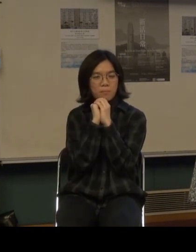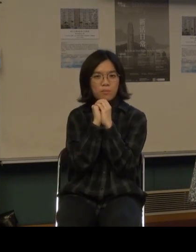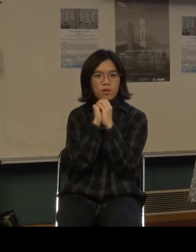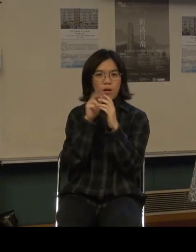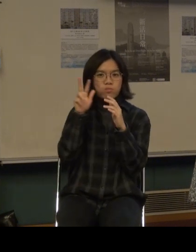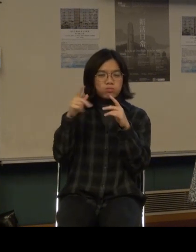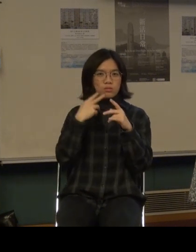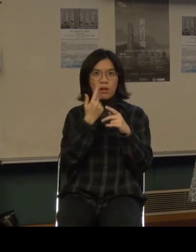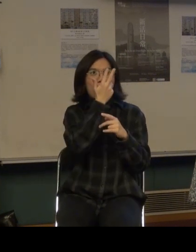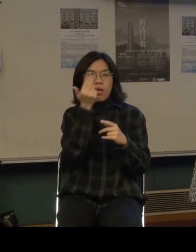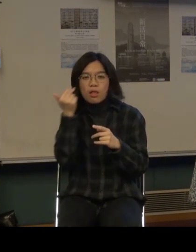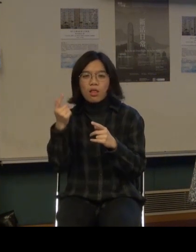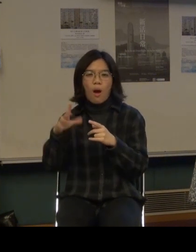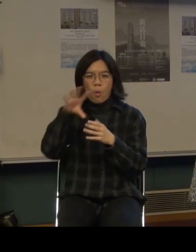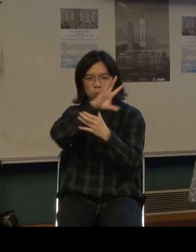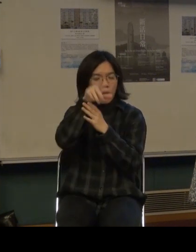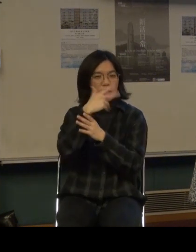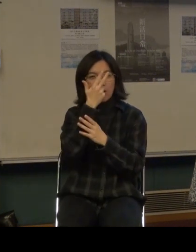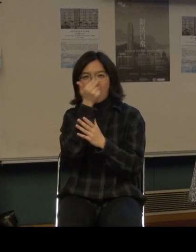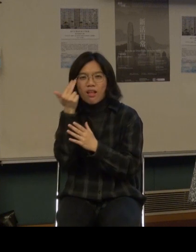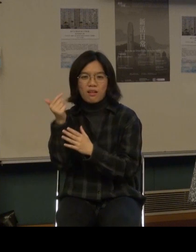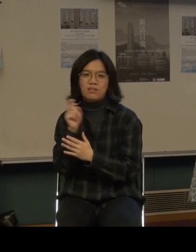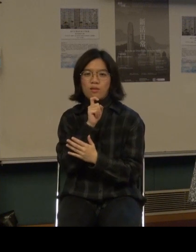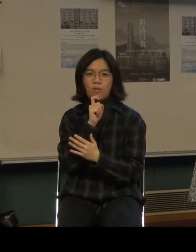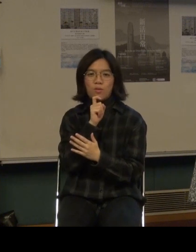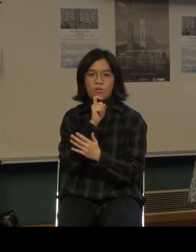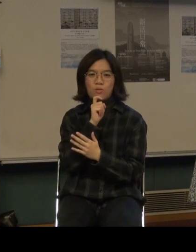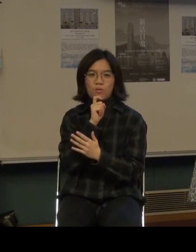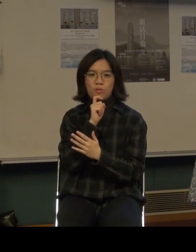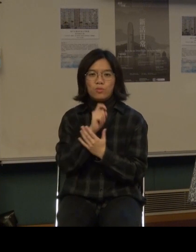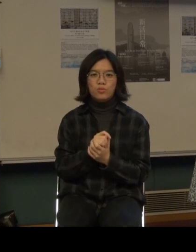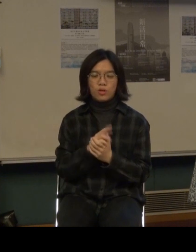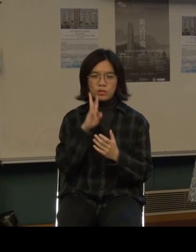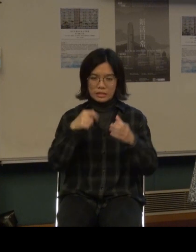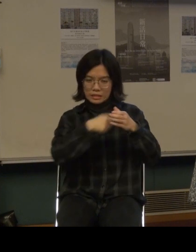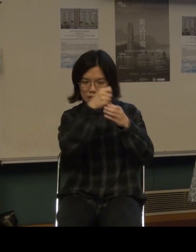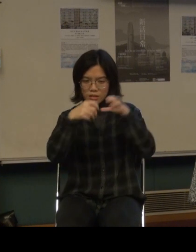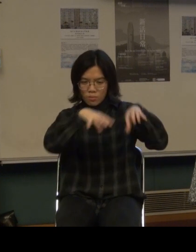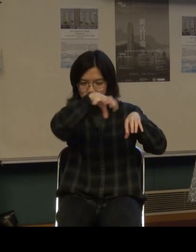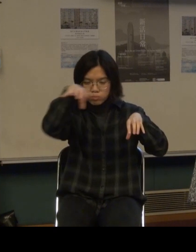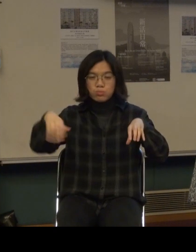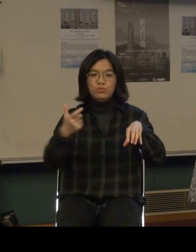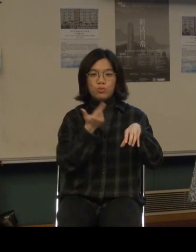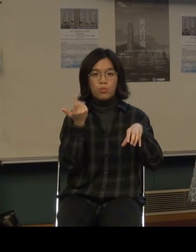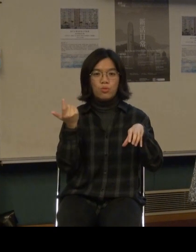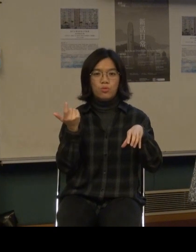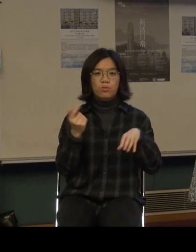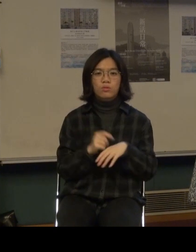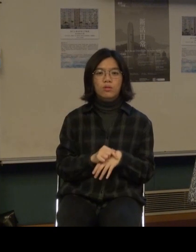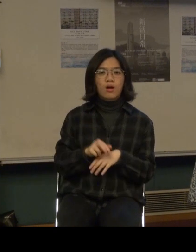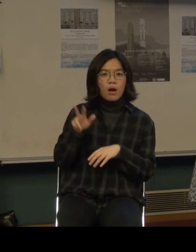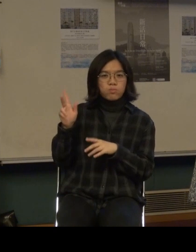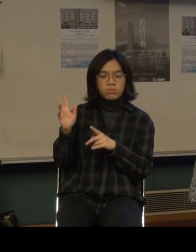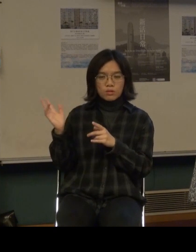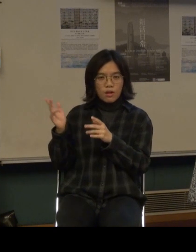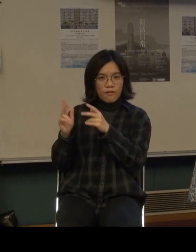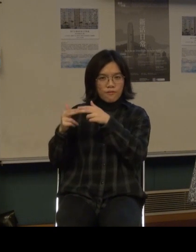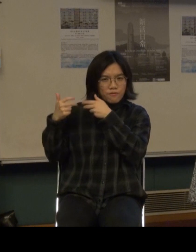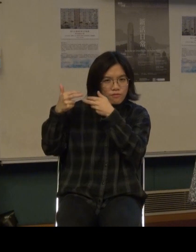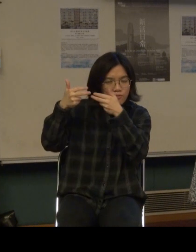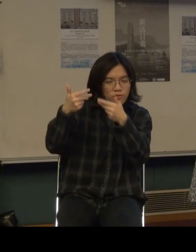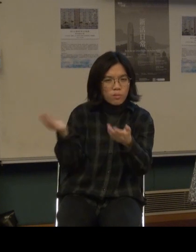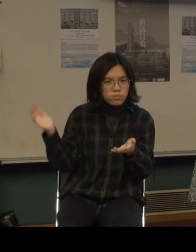嘅。如果我哋睇建築嗰個發展咧，你會見到咧，佢嚇嘅裝飾咧係越嚟越多